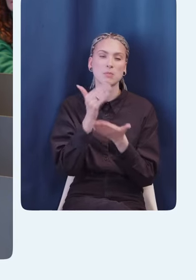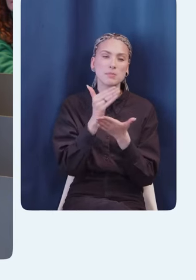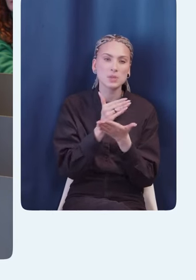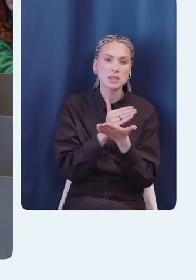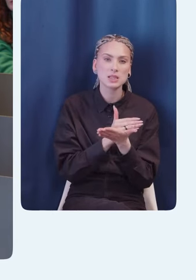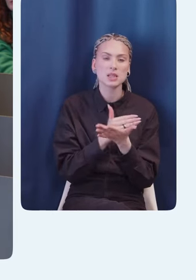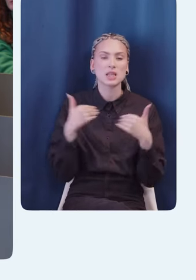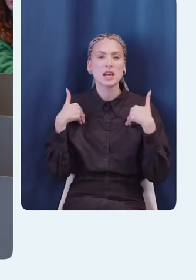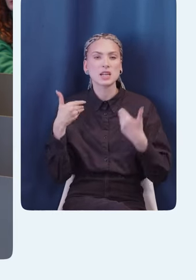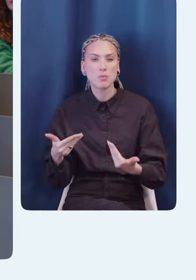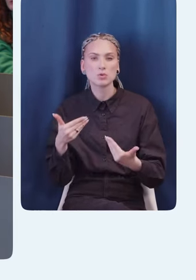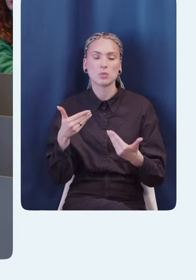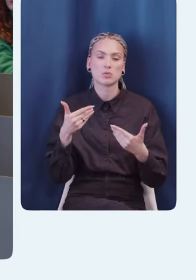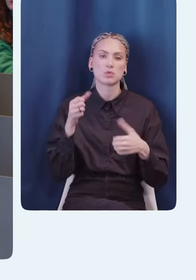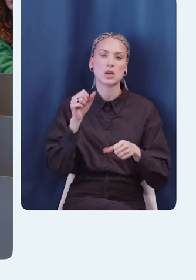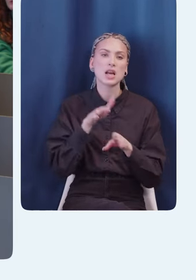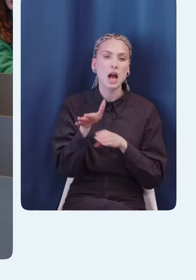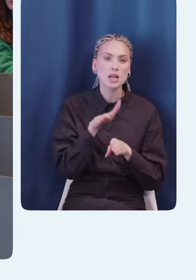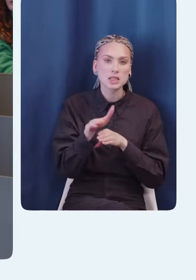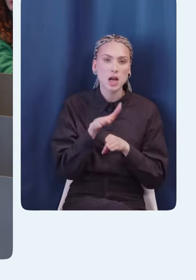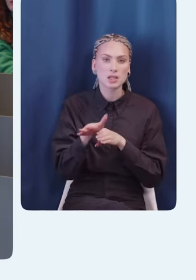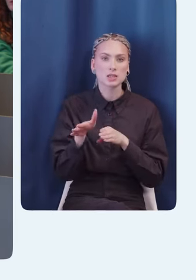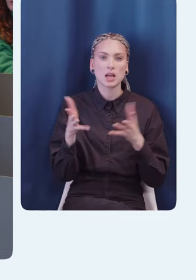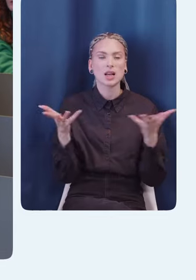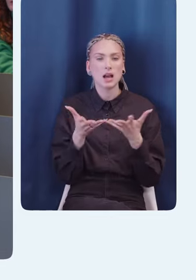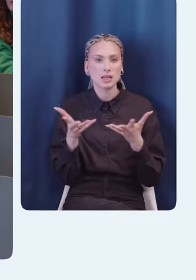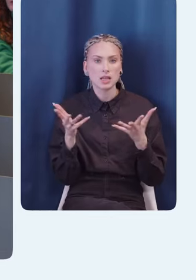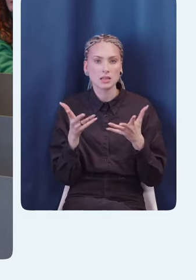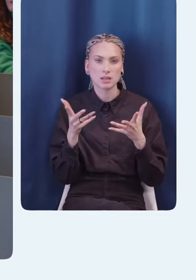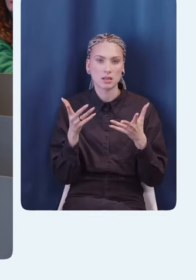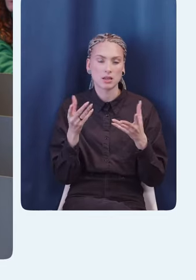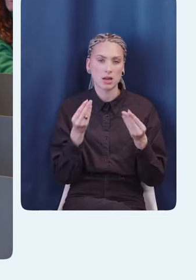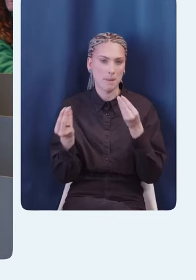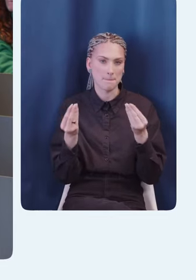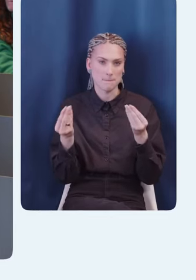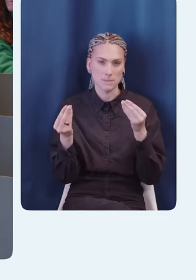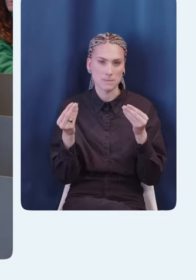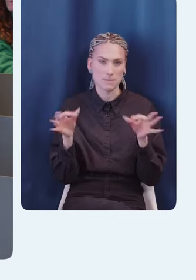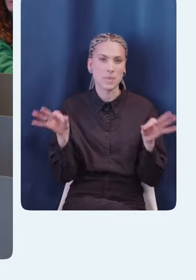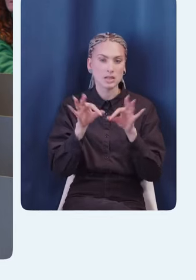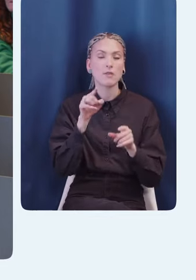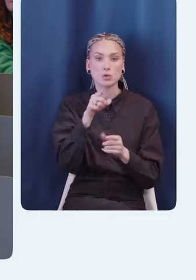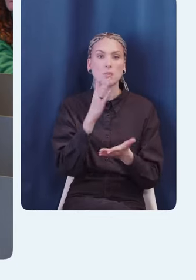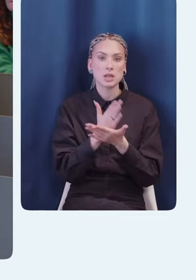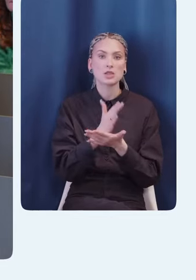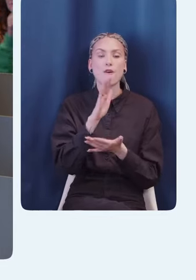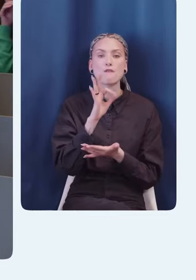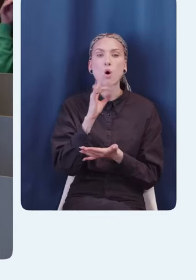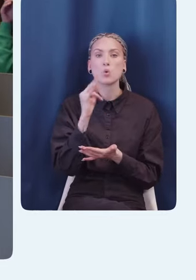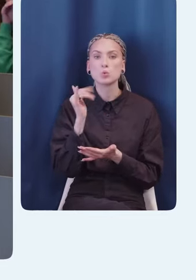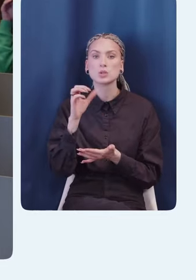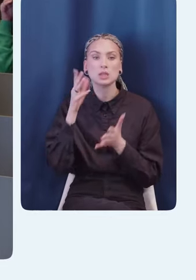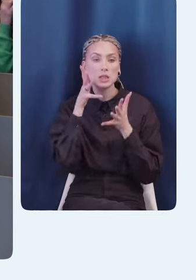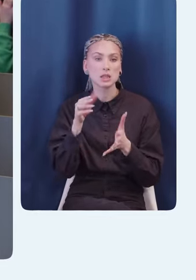вот рекомендуемых способов реализации каких-то компонентов. Вот. И вот там вот есть как раз фокус-трап, почему его не